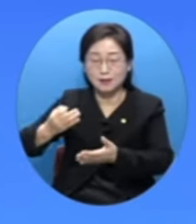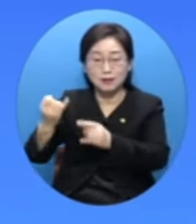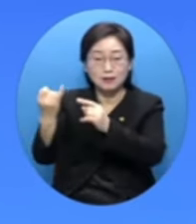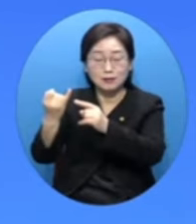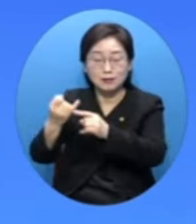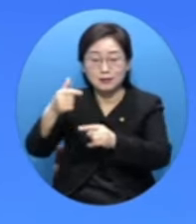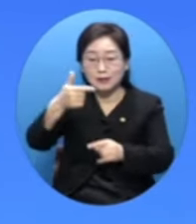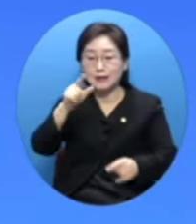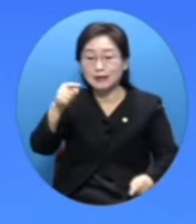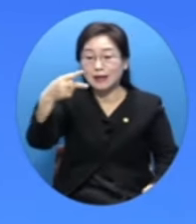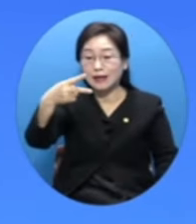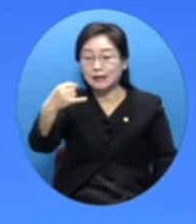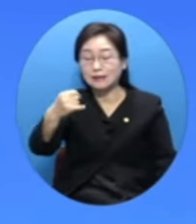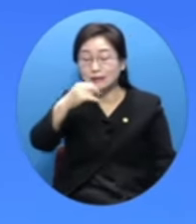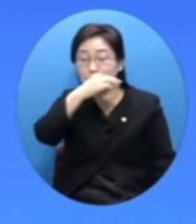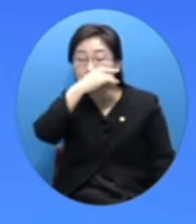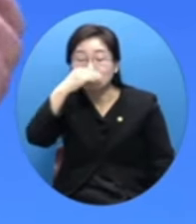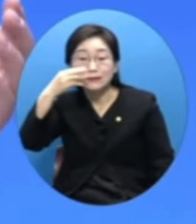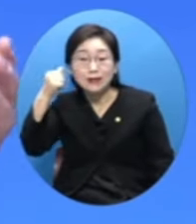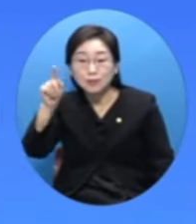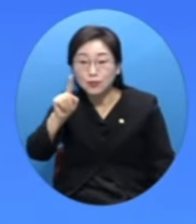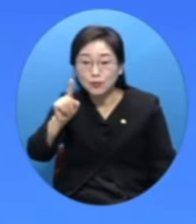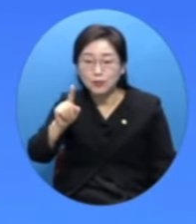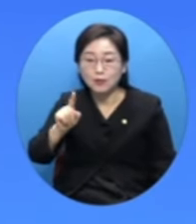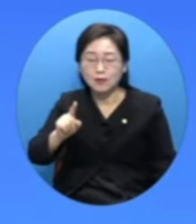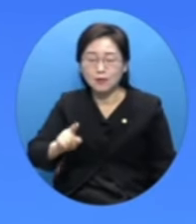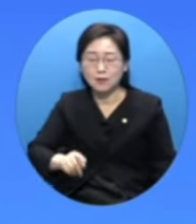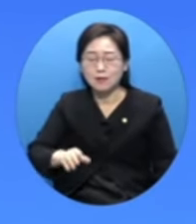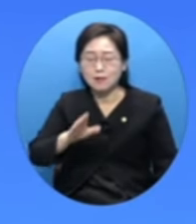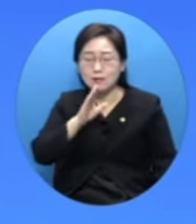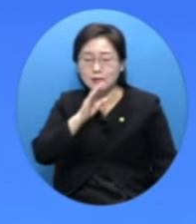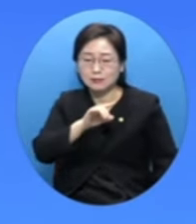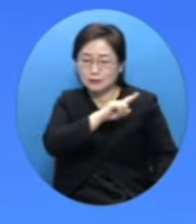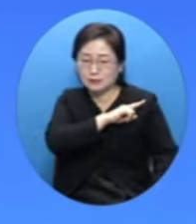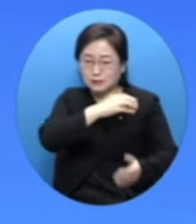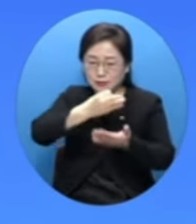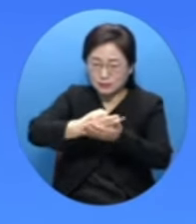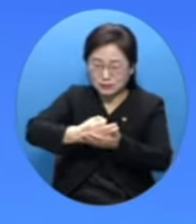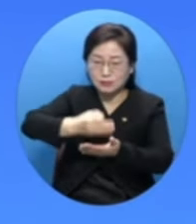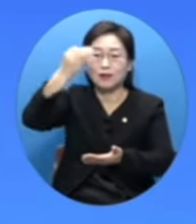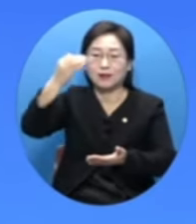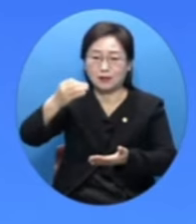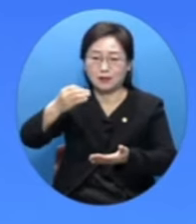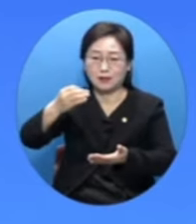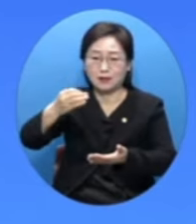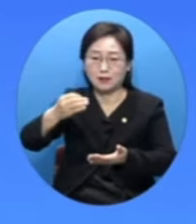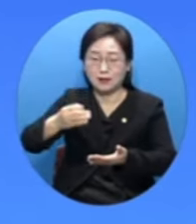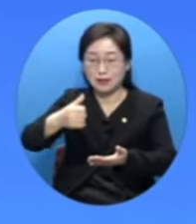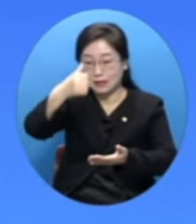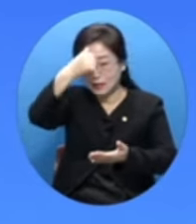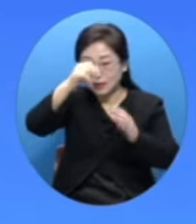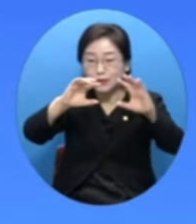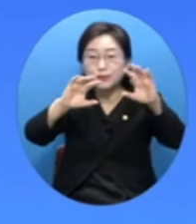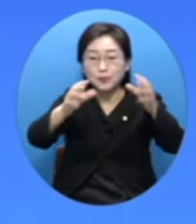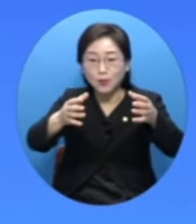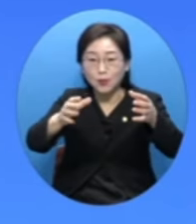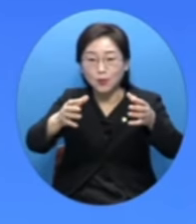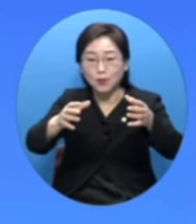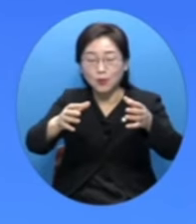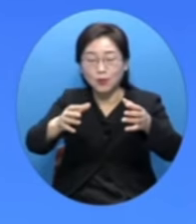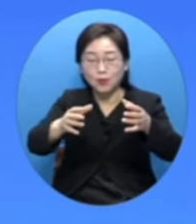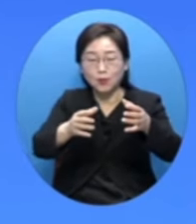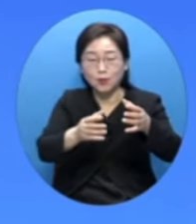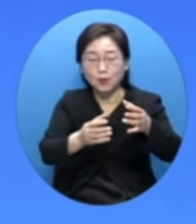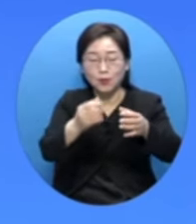나드 향유라고 하는 것은 당시 동국에서 가장 귀한 향이었습니다. 그 인도에서 나는 것인데